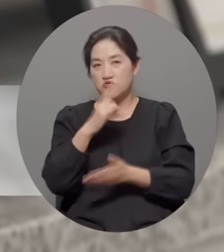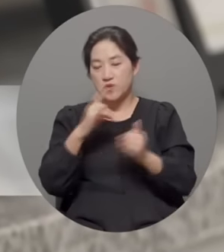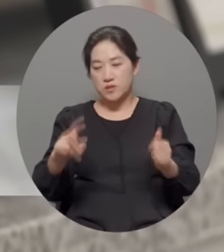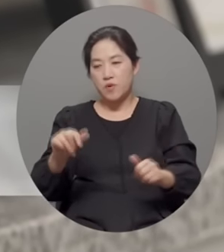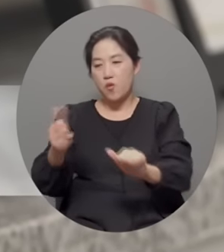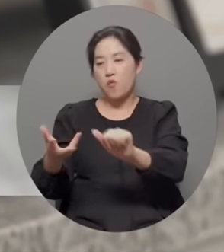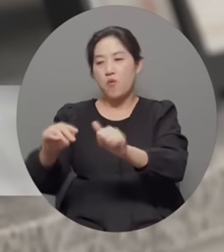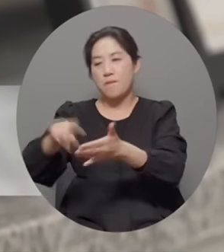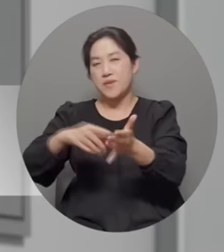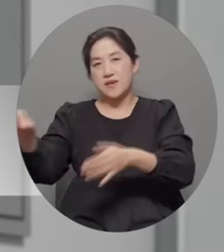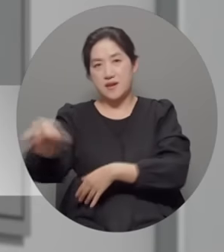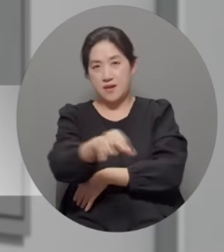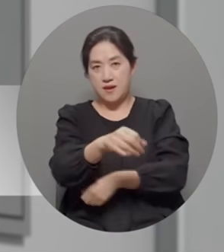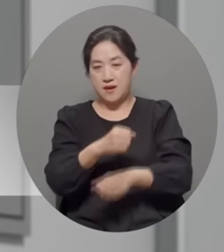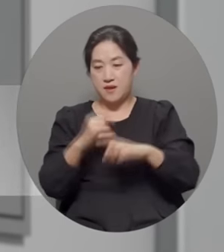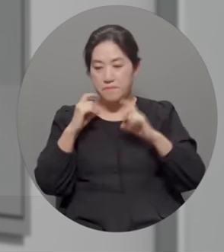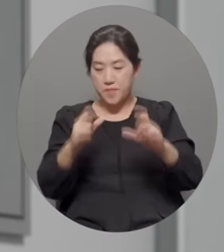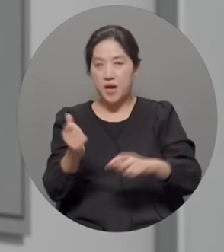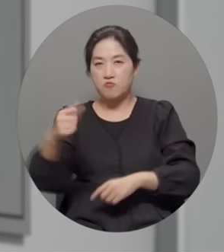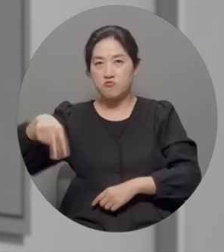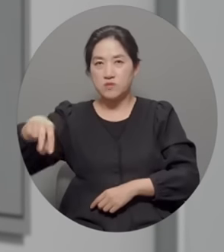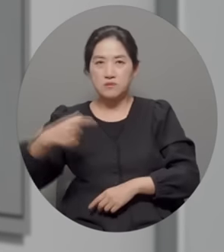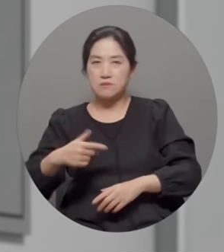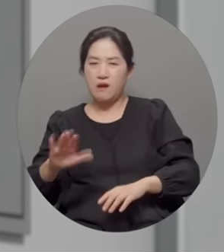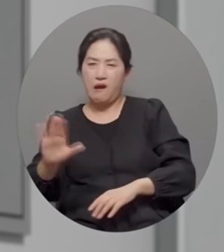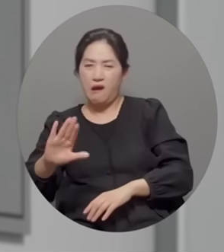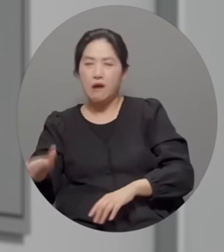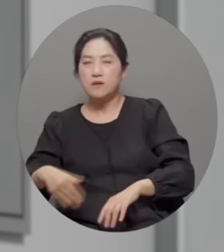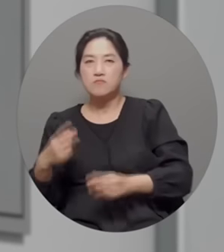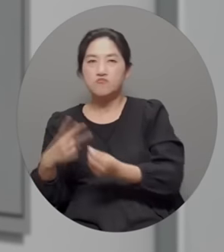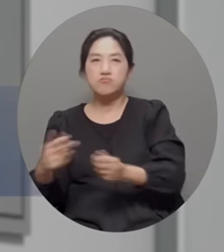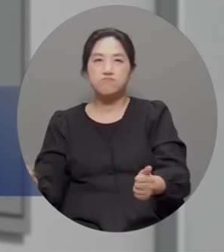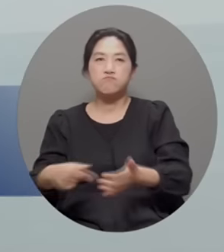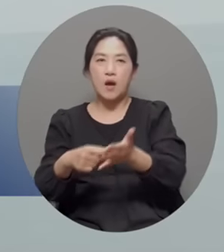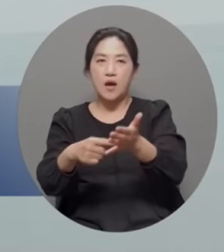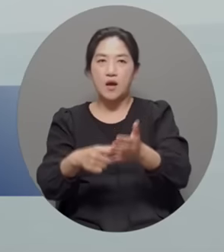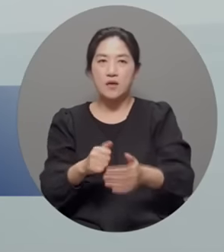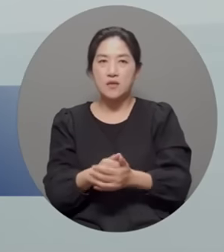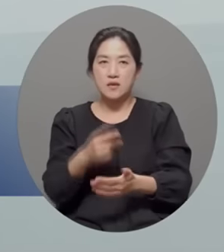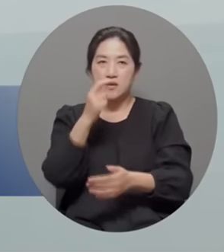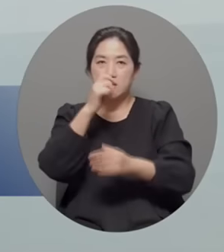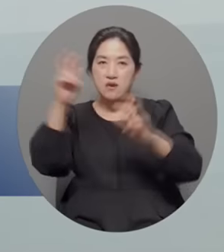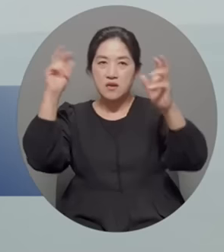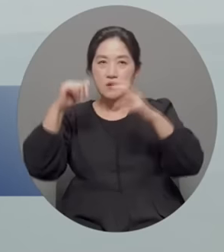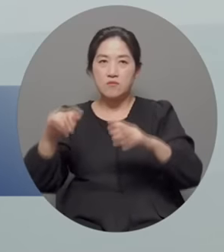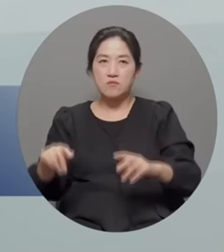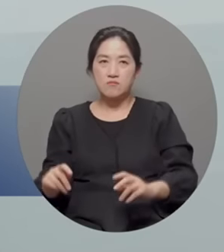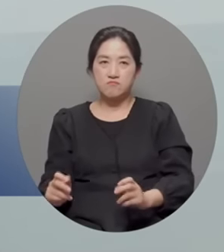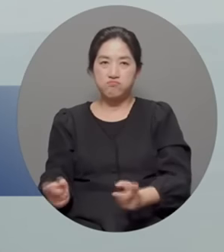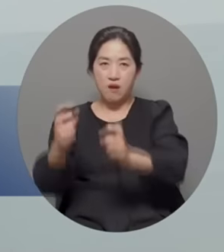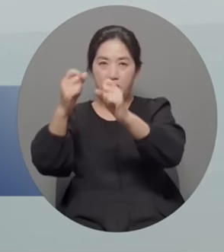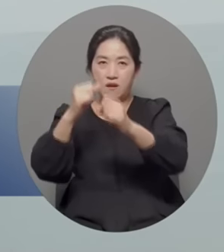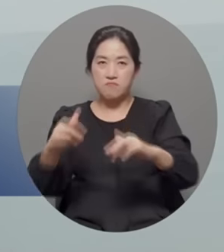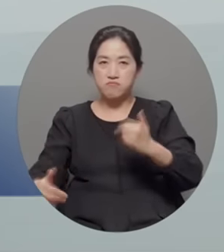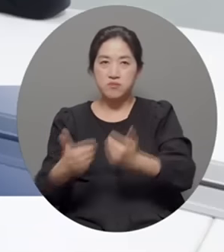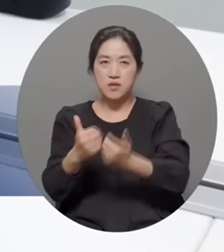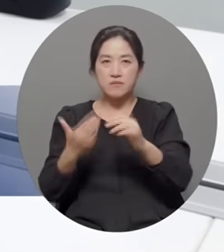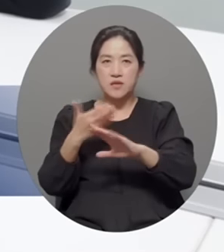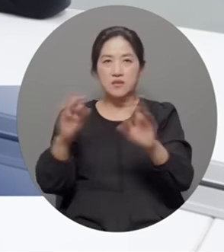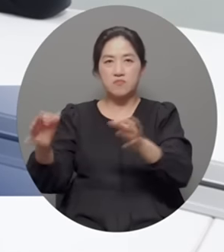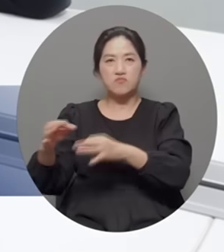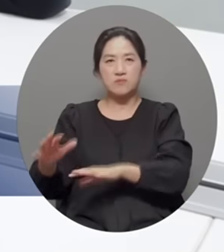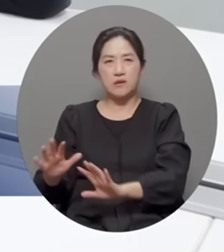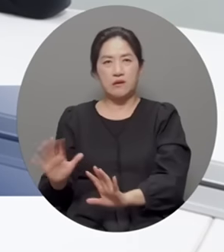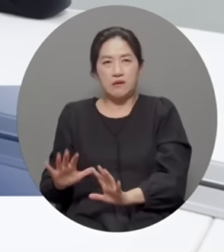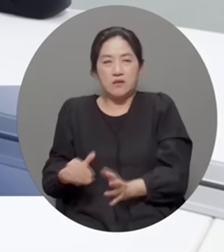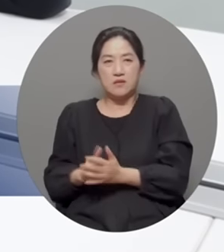배상 판결을 내렸지만 일동 후디스가 항소했습니다. 대기업하고 분쟁이 있다고 하면 다른 기업들이 투자를 좀 꺼려하세요. 소송이